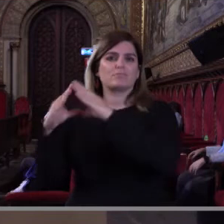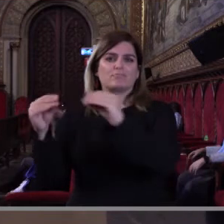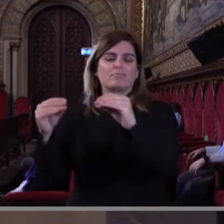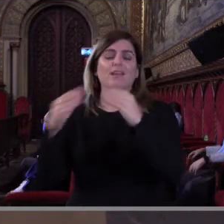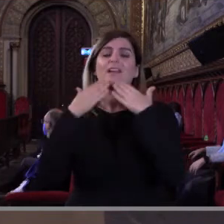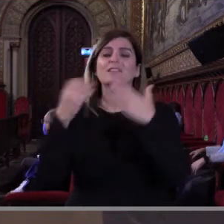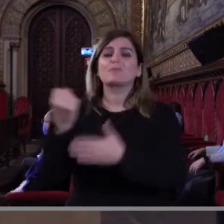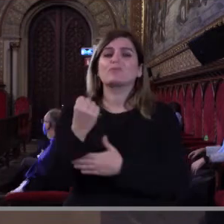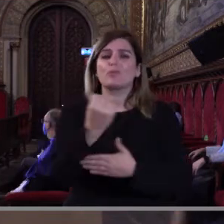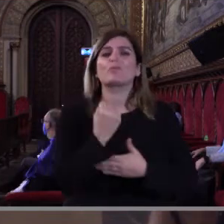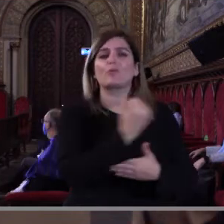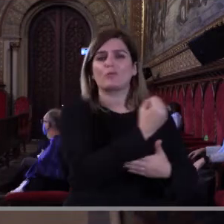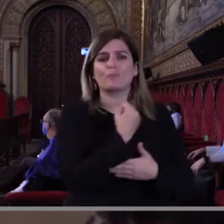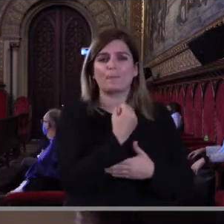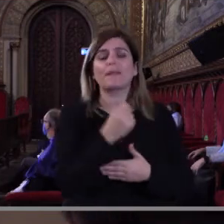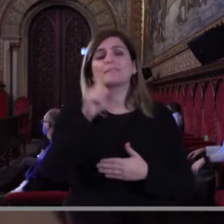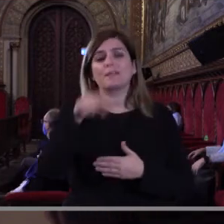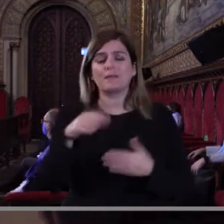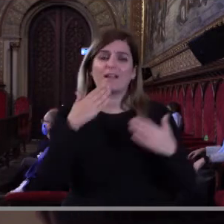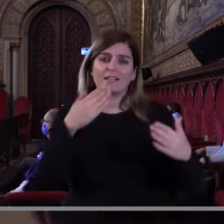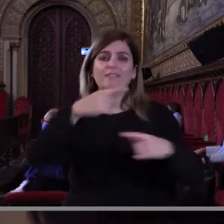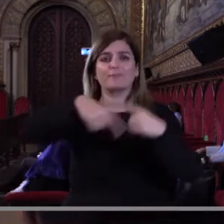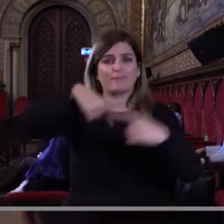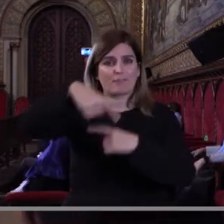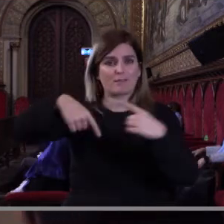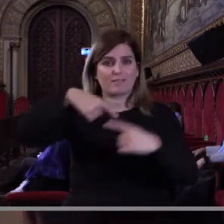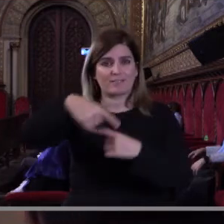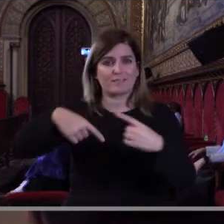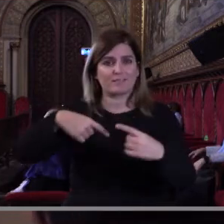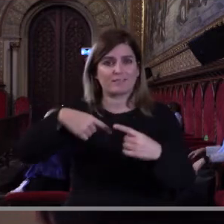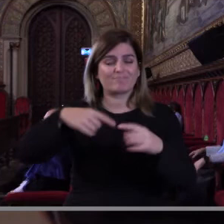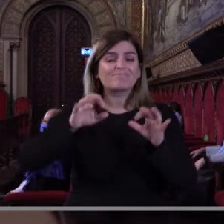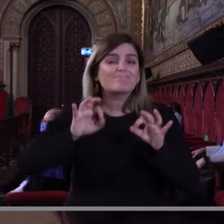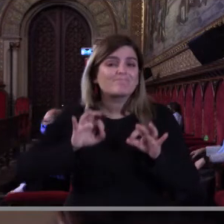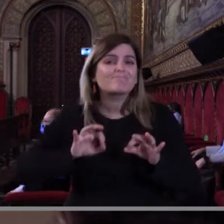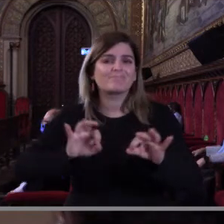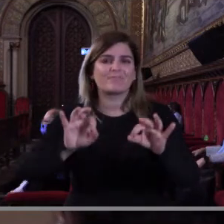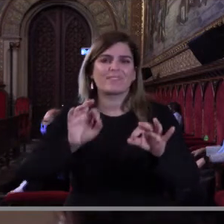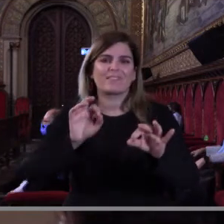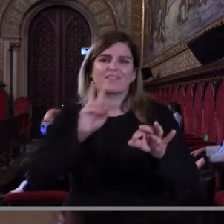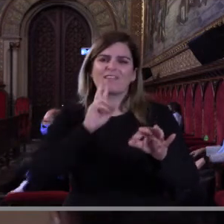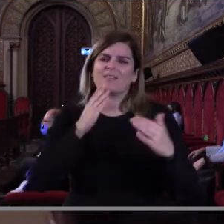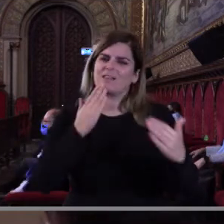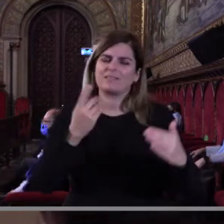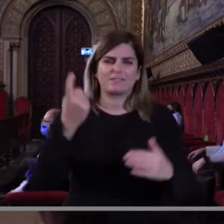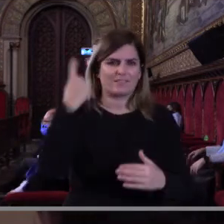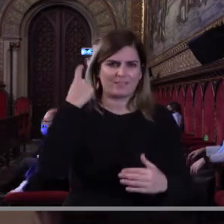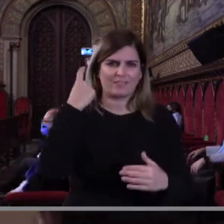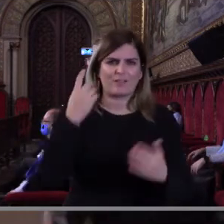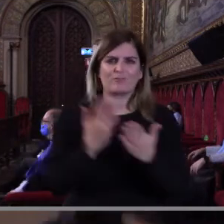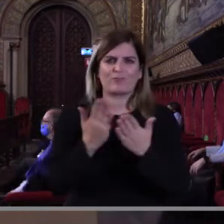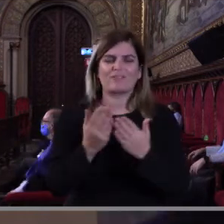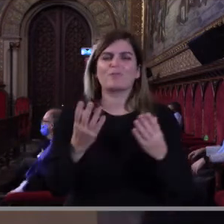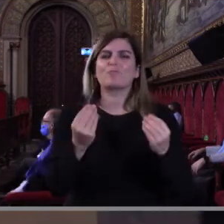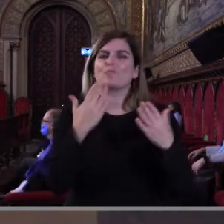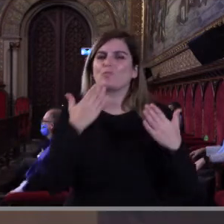suport, a les nostres famílies i especialment als estudiants.